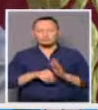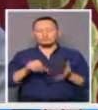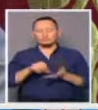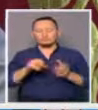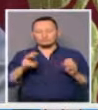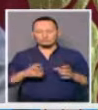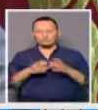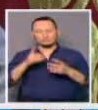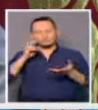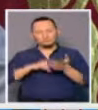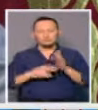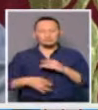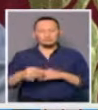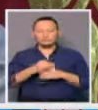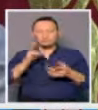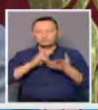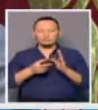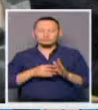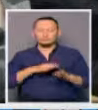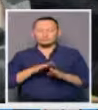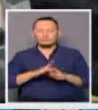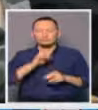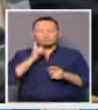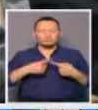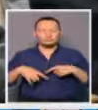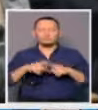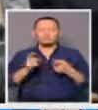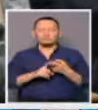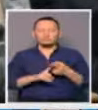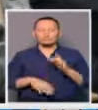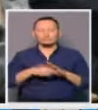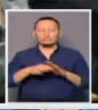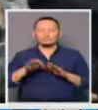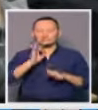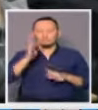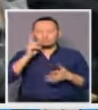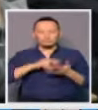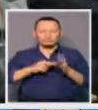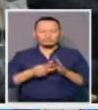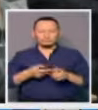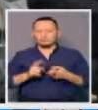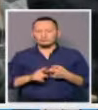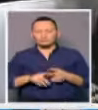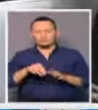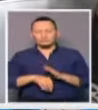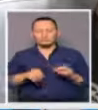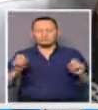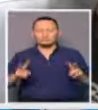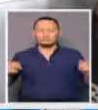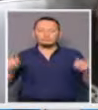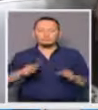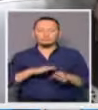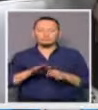группы разъяснили возможности реализации проектов для молодежи, который считается локомотивом будущего страны, и призвали собравшихся к